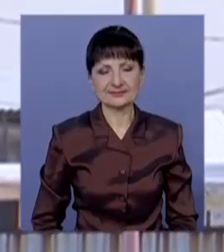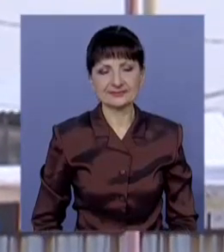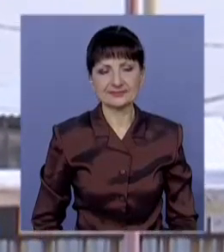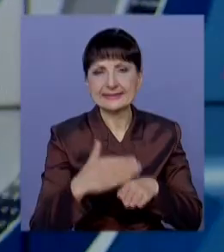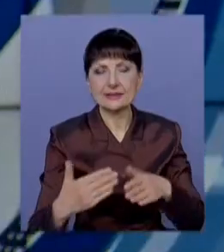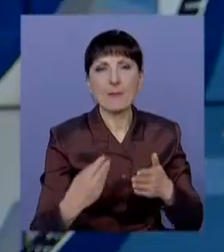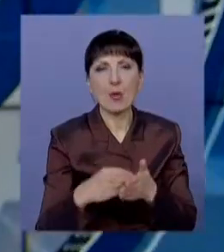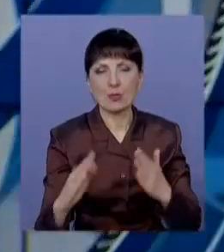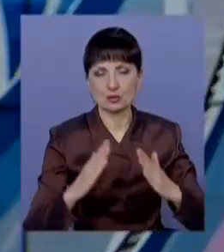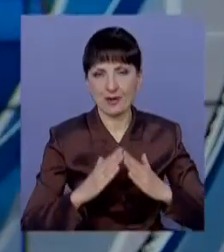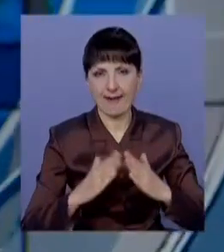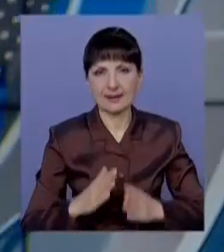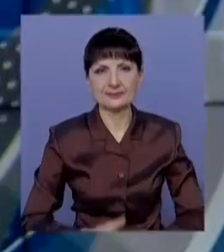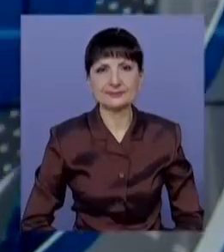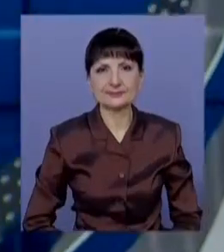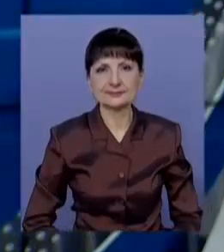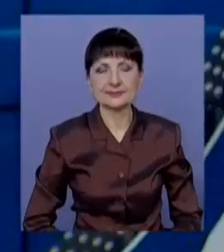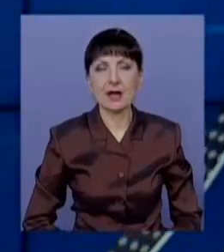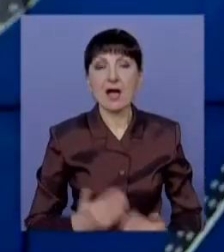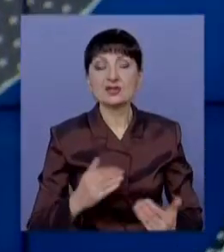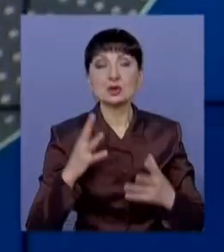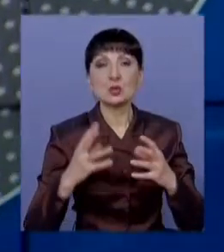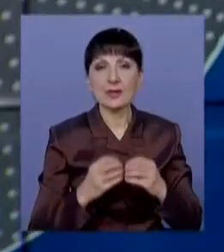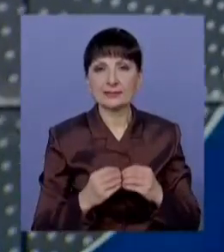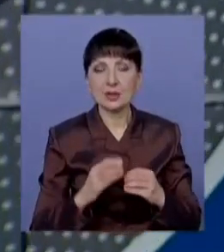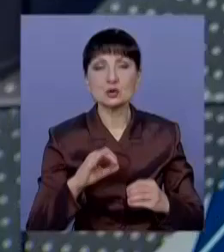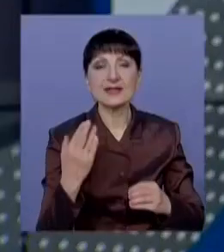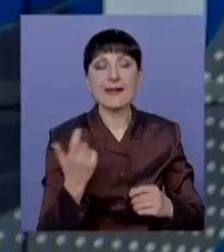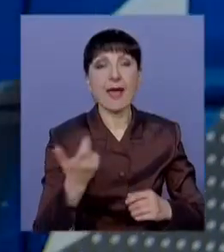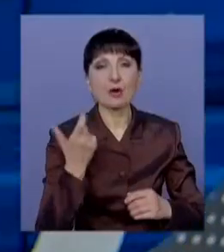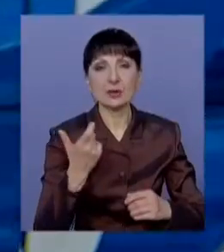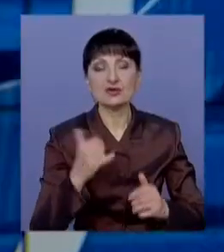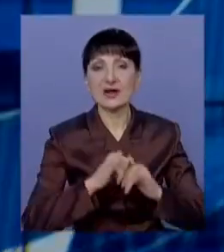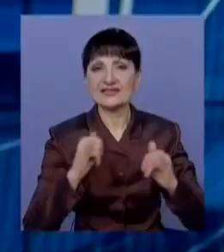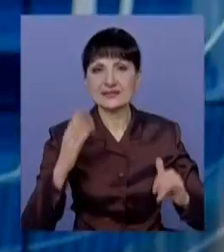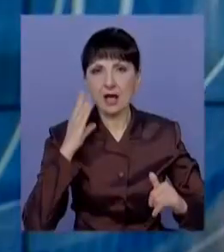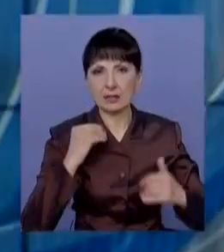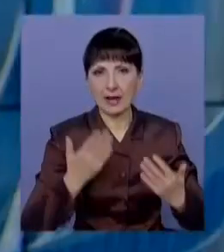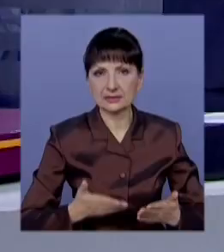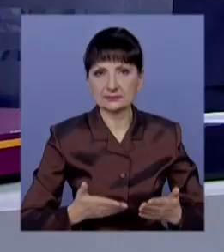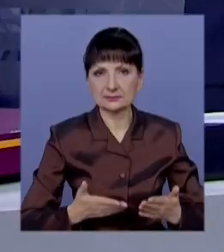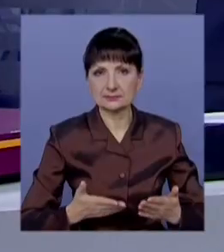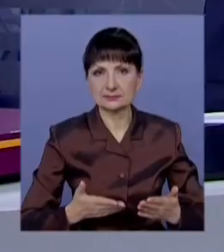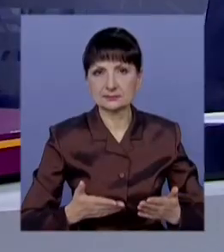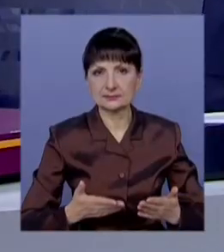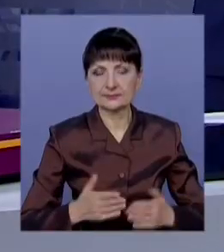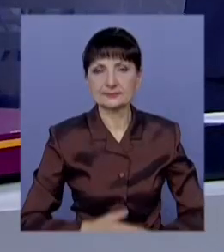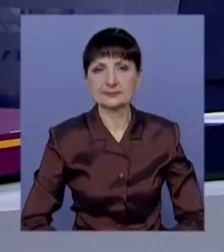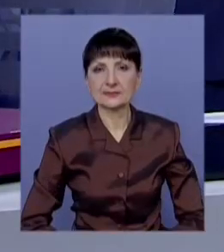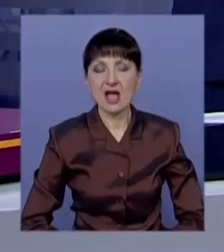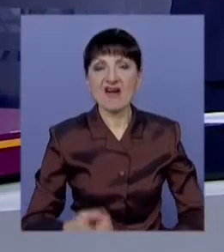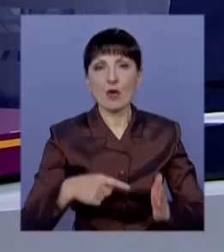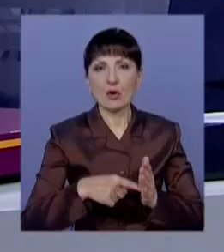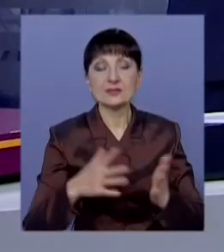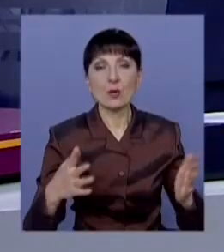Алматы. А теперь расскажем о результатах социально-экономического развития Алматы. В